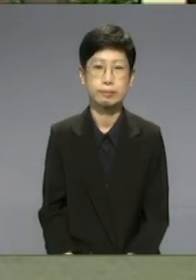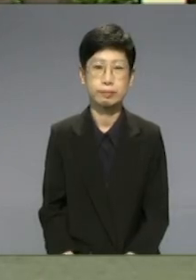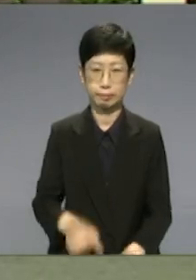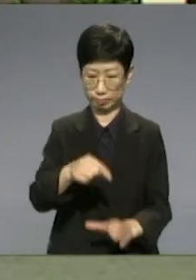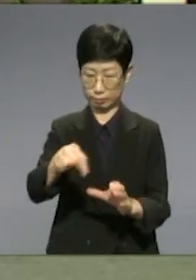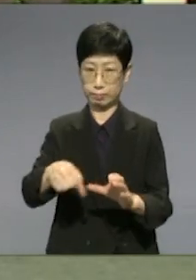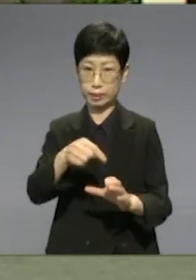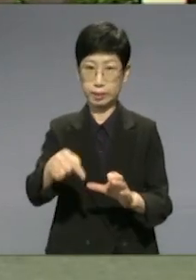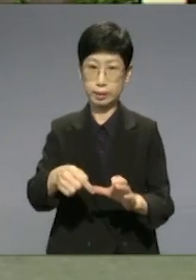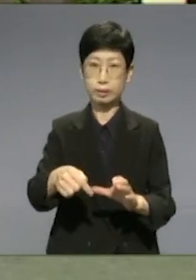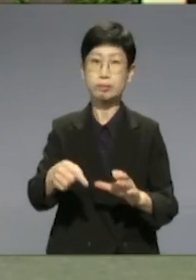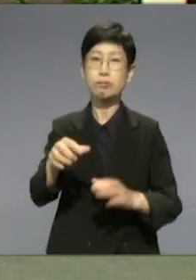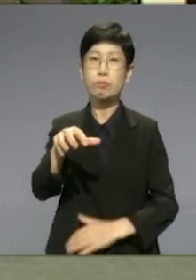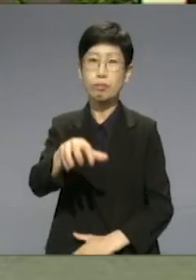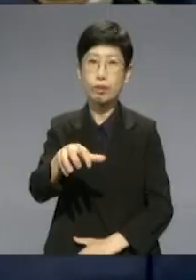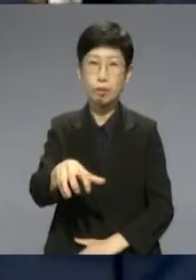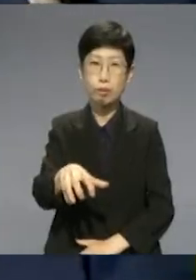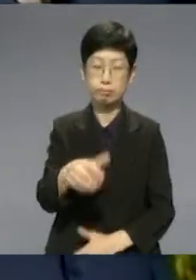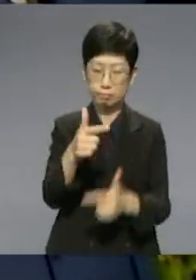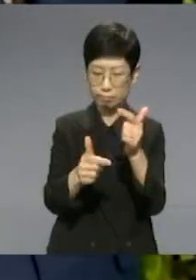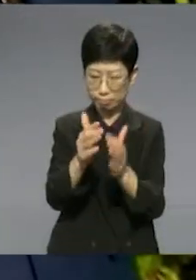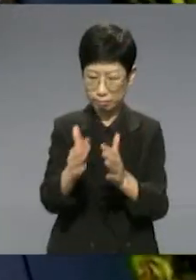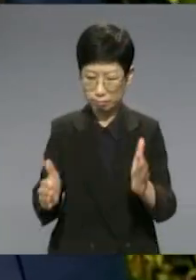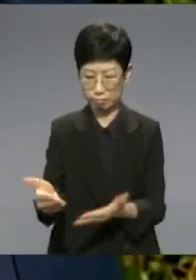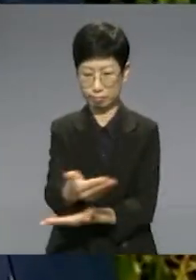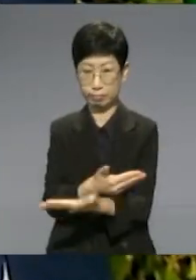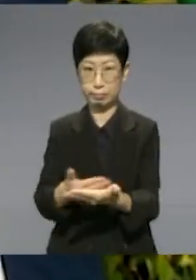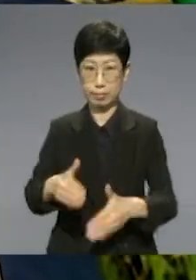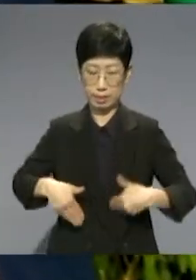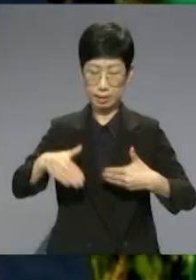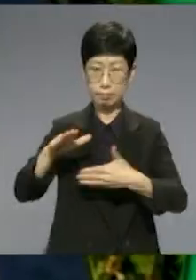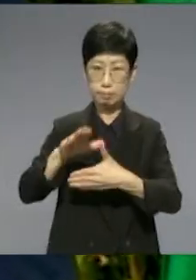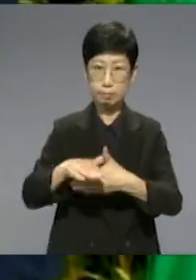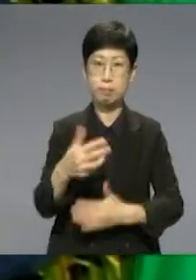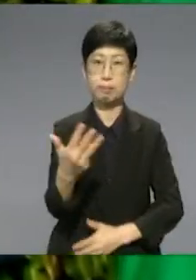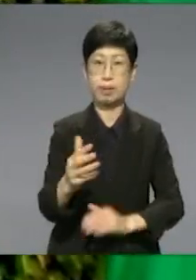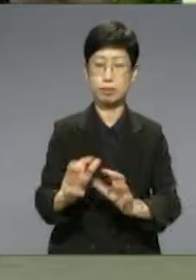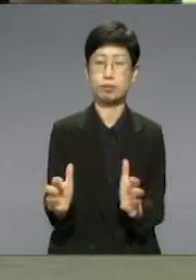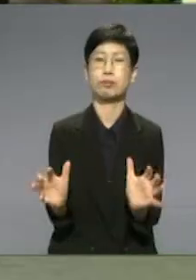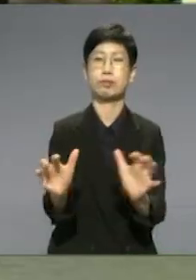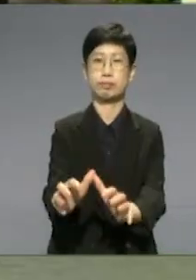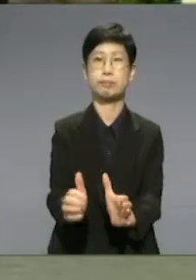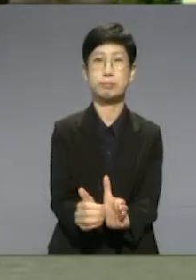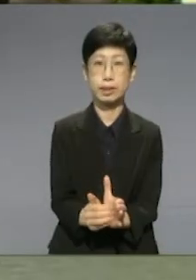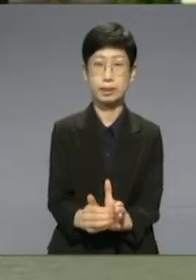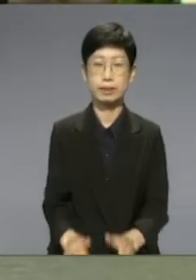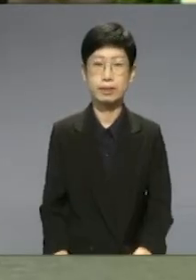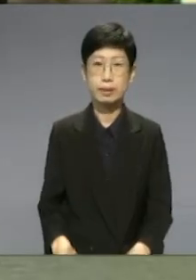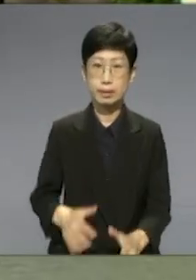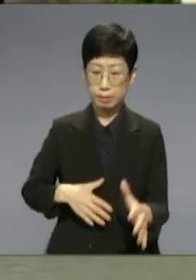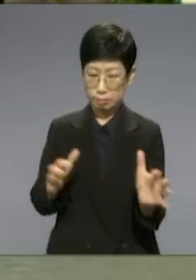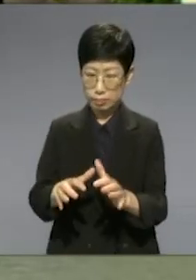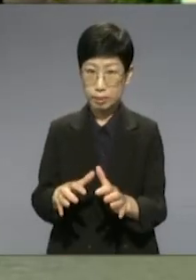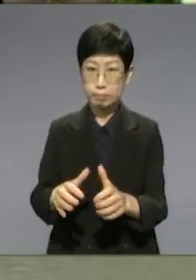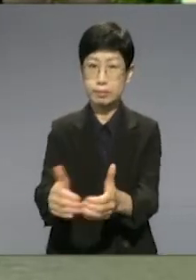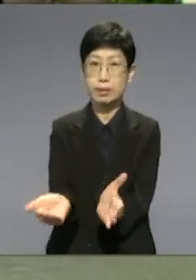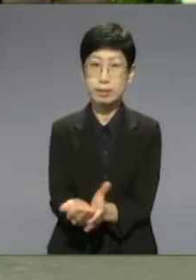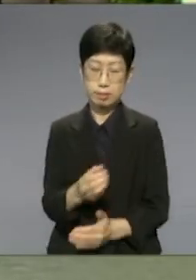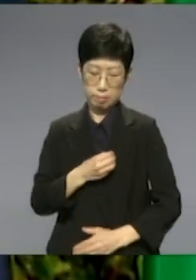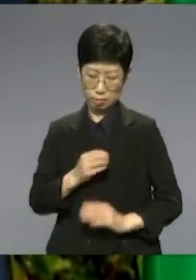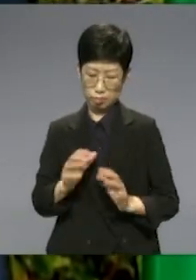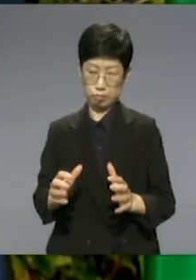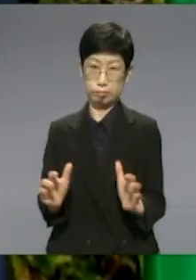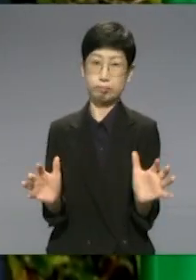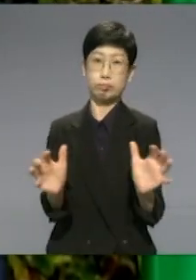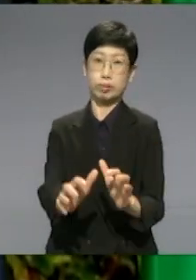브라질 벨렘에서 아마존 열대 우림을 공유하는 남미 8개국이 모였습니다. 아마존 협력기구 회원국들로 이들이